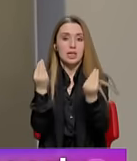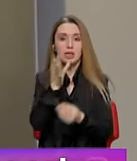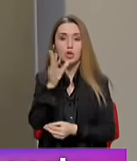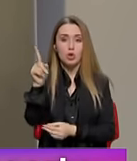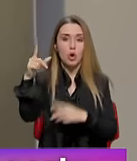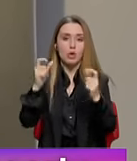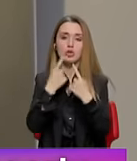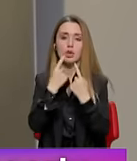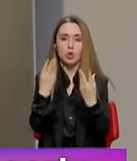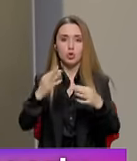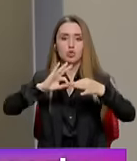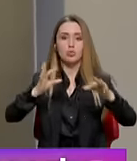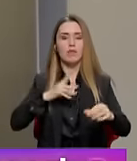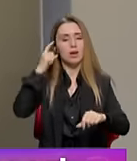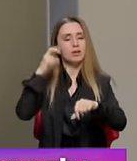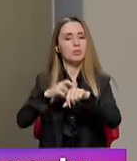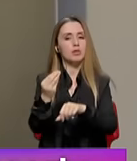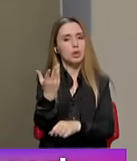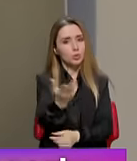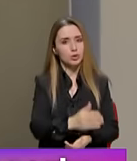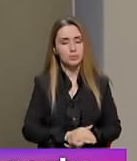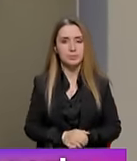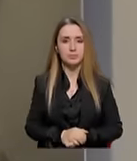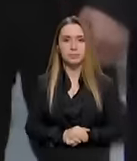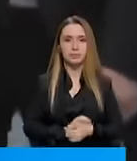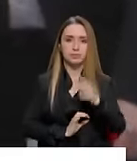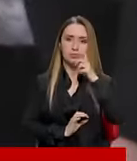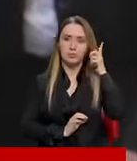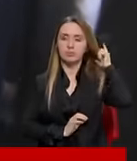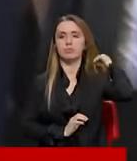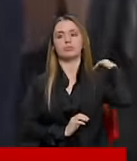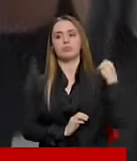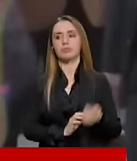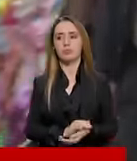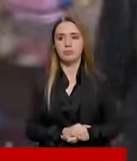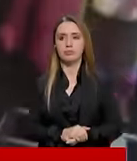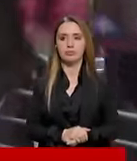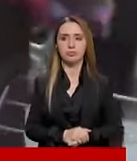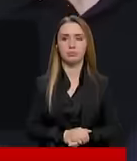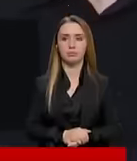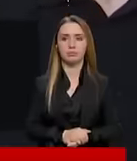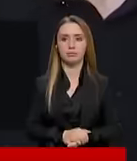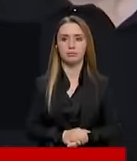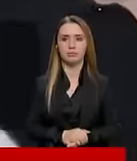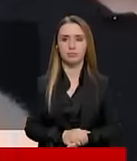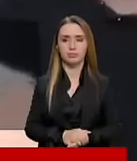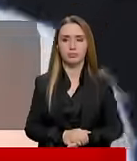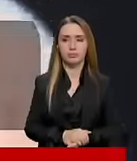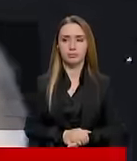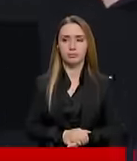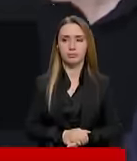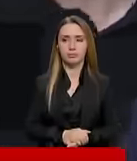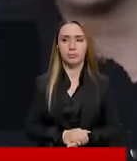orada söylemiş olduğu sözler var Onları da hatırlatacağım Buyurun Allah bağışlasın en zor soruyu